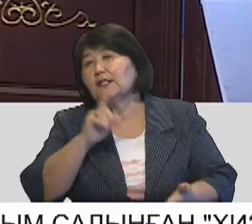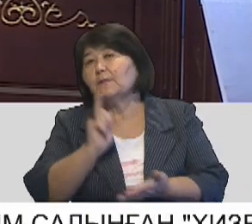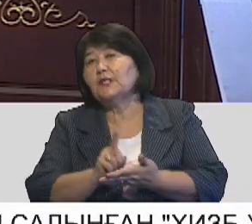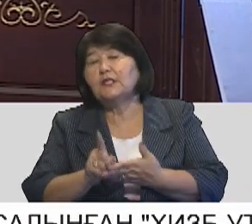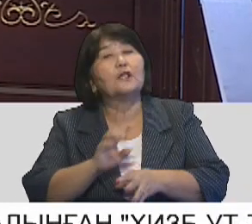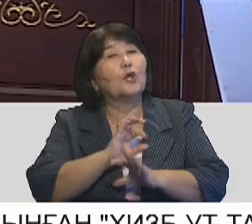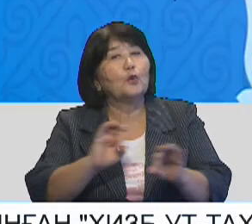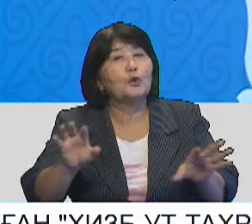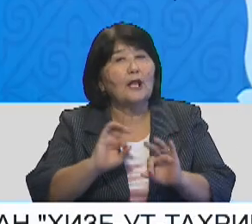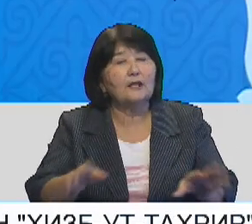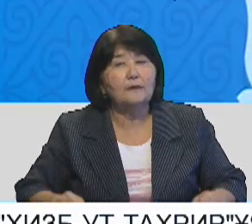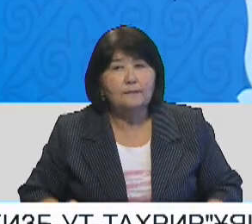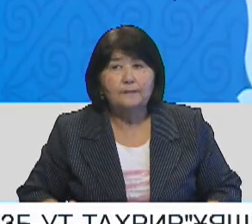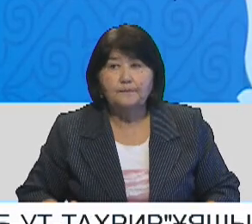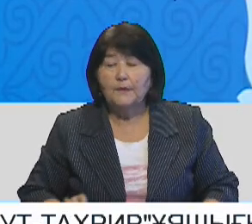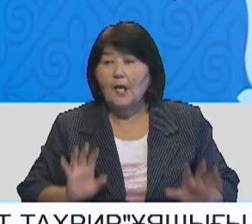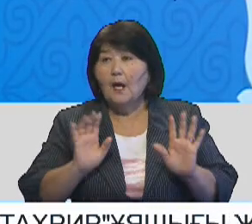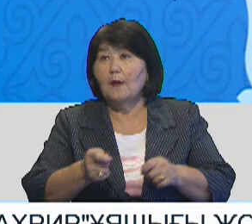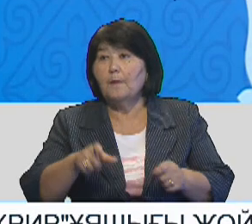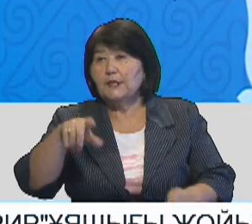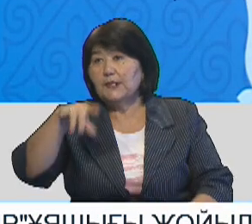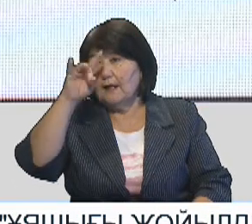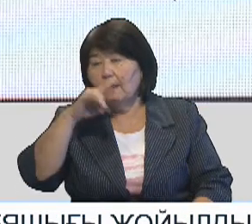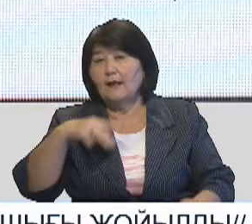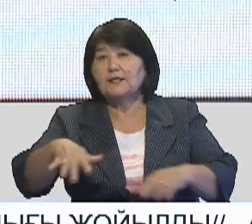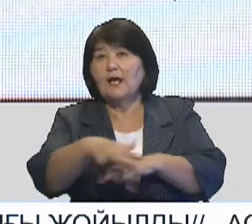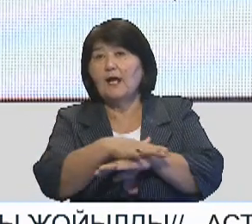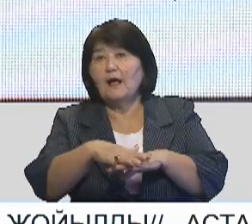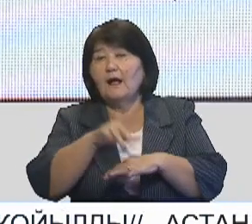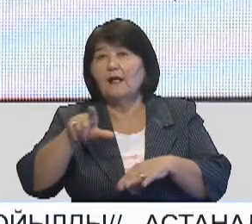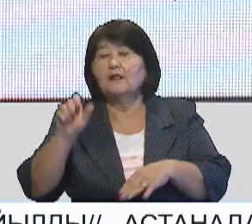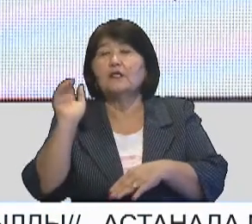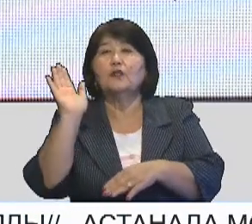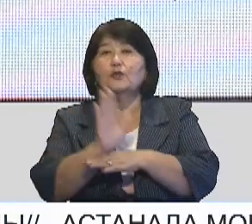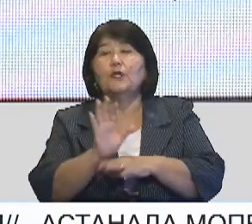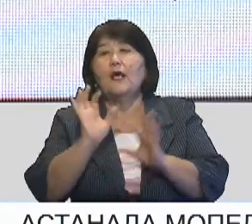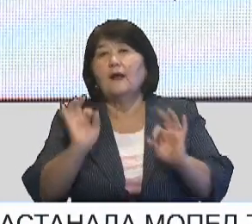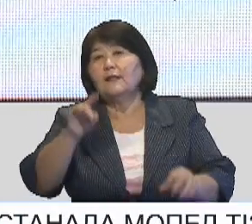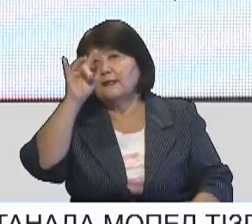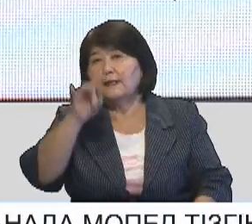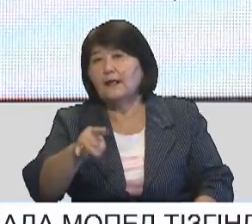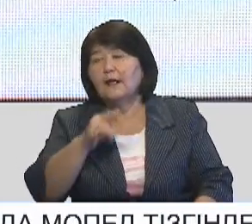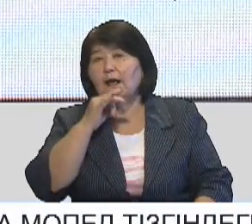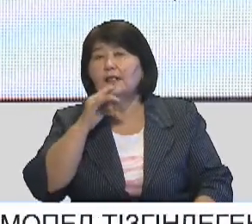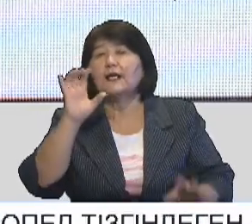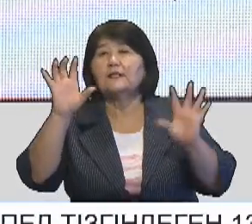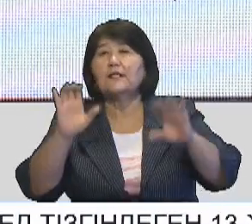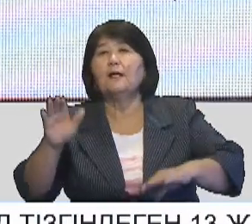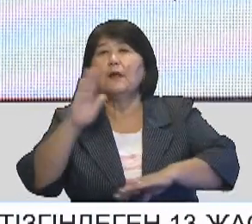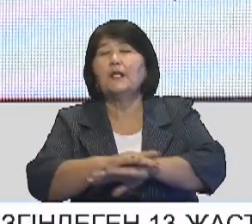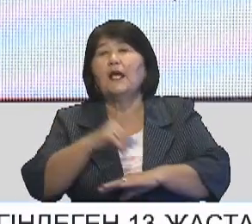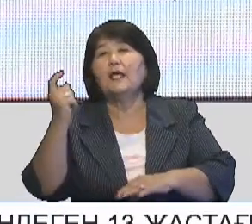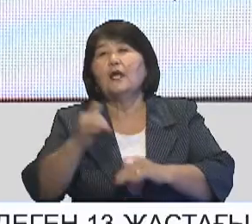тоқталды. Президентіміз Қазақстан халқының жолдауында әділетті Қазақстан, заң мен тәртіп, экономикалық